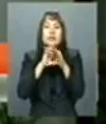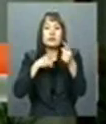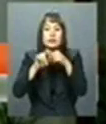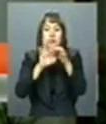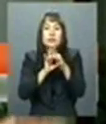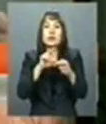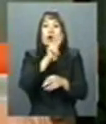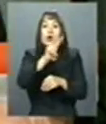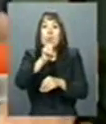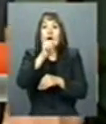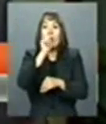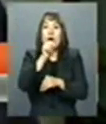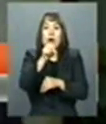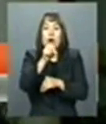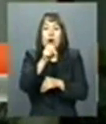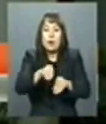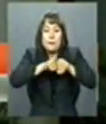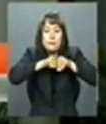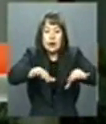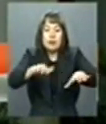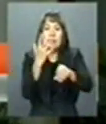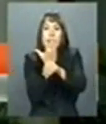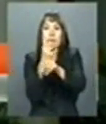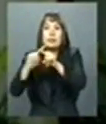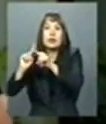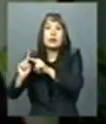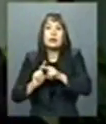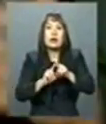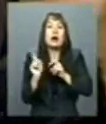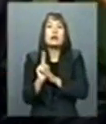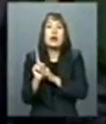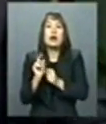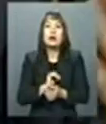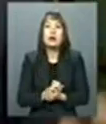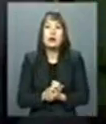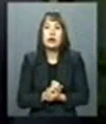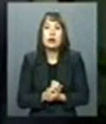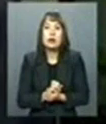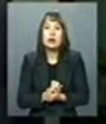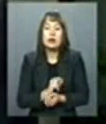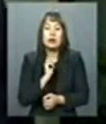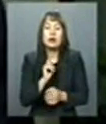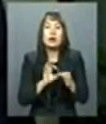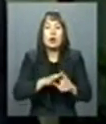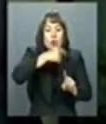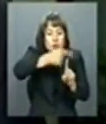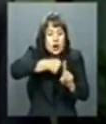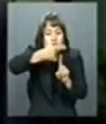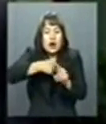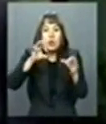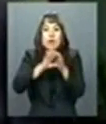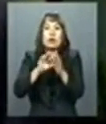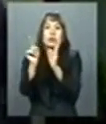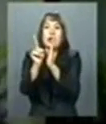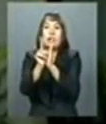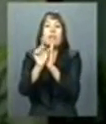นี้การออกอากาศทุกคนนะครับทุกรายการได้ออกอากาศเนี่ยก็ต้องไปเช่าช่องสัญญาณจากไทยคมจริงๆเวล